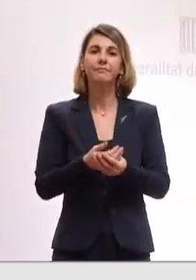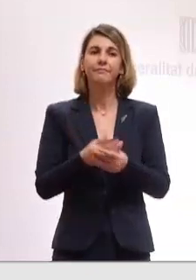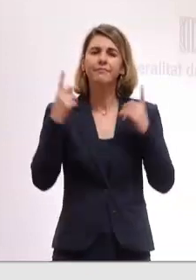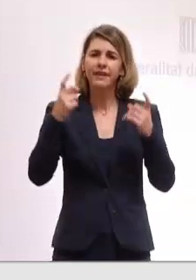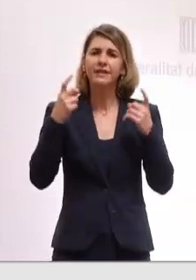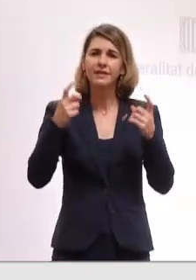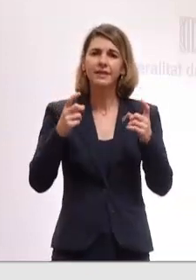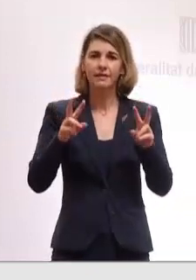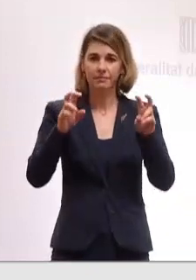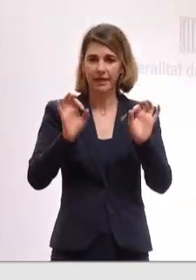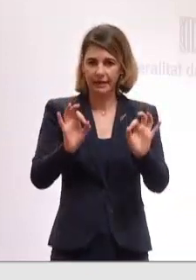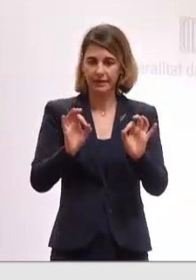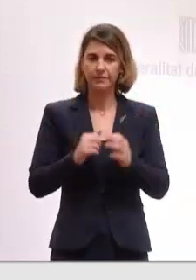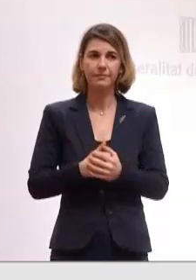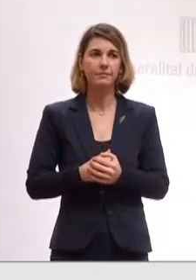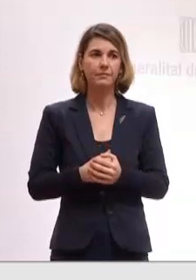insistint sobre la qüestió.